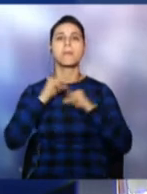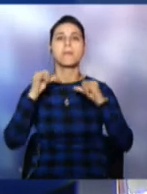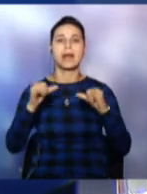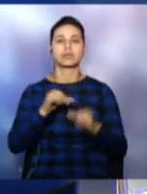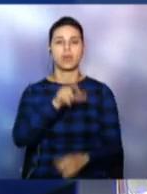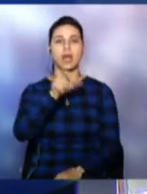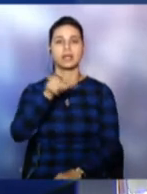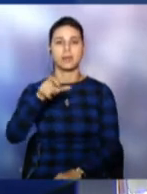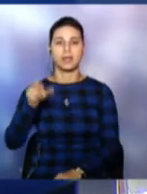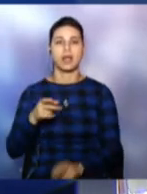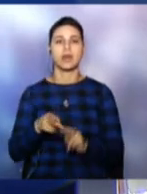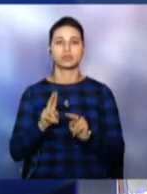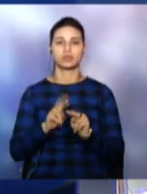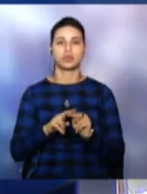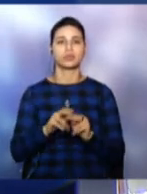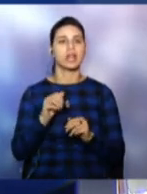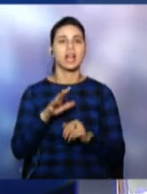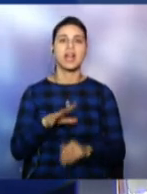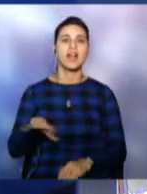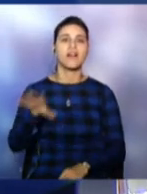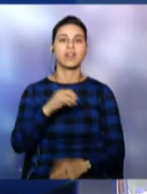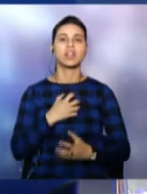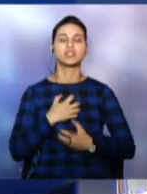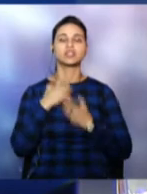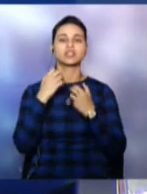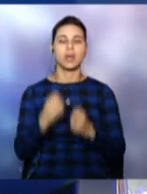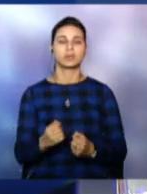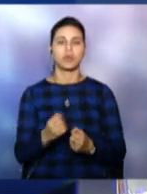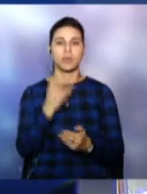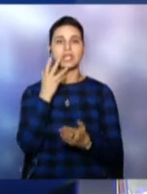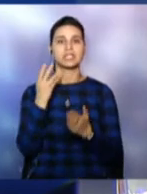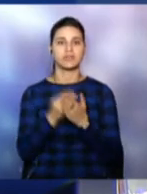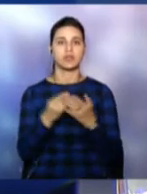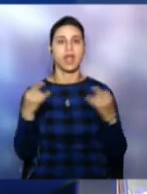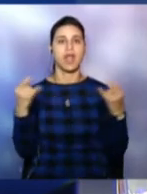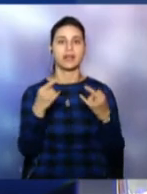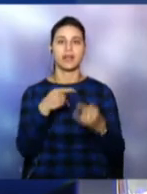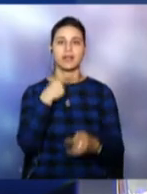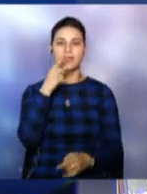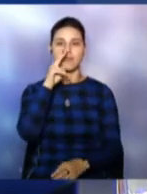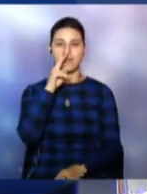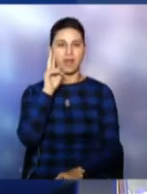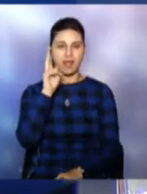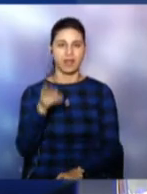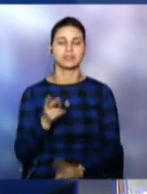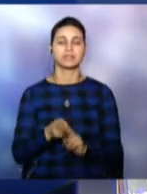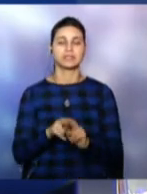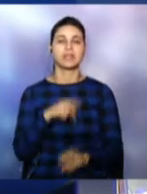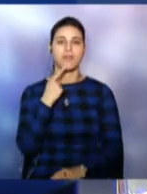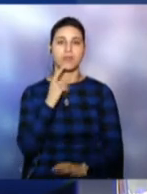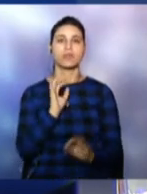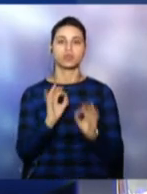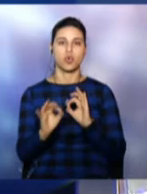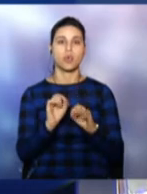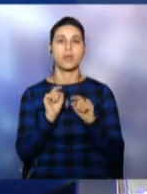საზოგადოებისთვის გათვლილი, ამიტომ ყოველას ჯანმრთელობის გამარებას ინდივიდუალურად რა კი ეკრანიდან ვერ ვითვალისწინებ, ჩვენ გვთავაზობთ იმას, რასაც